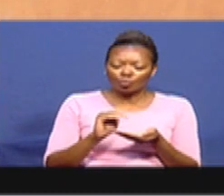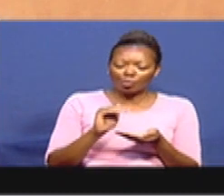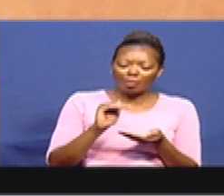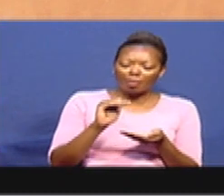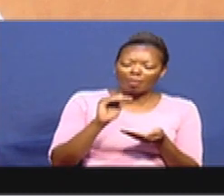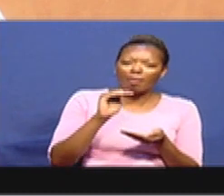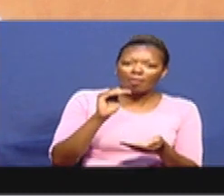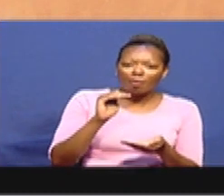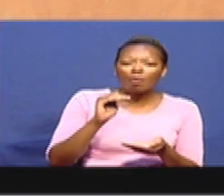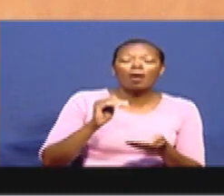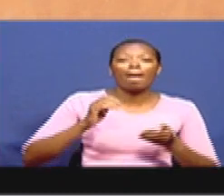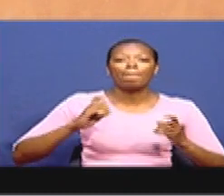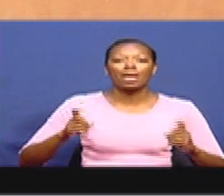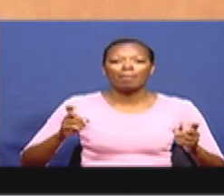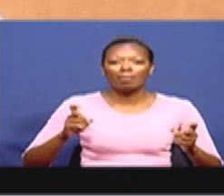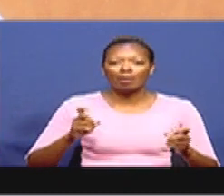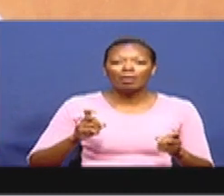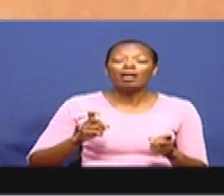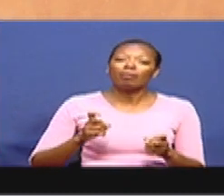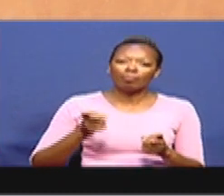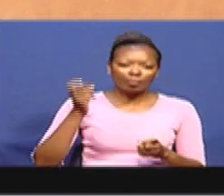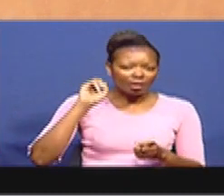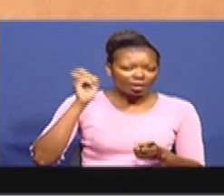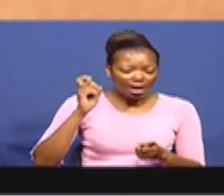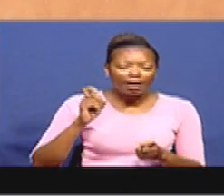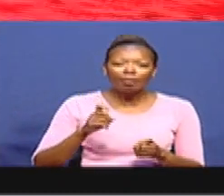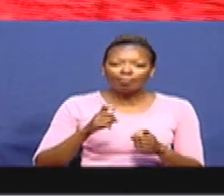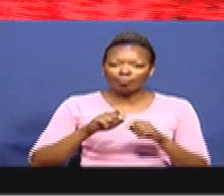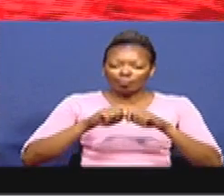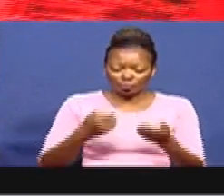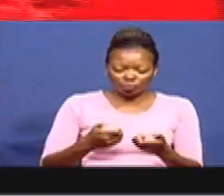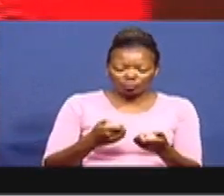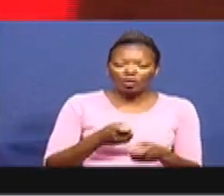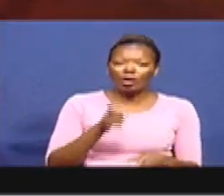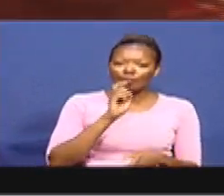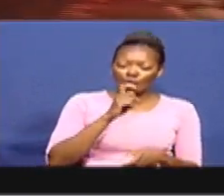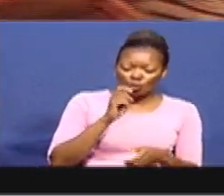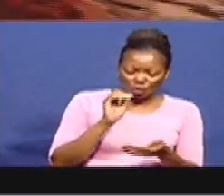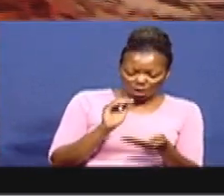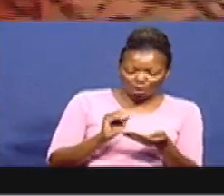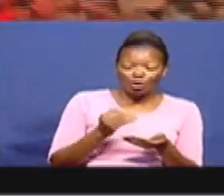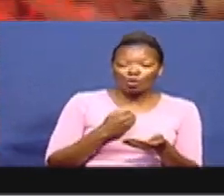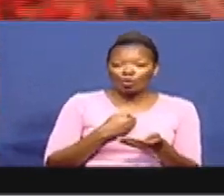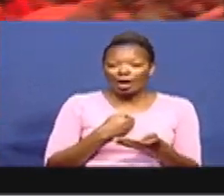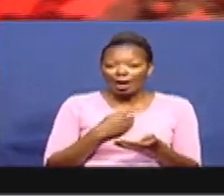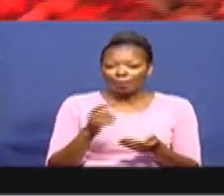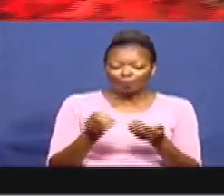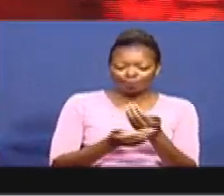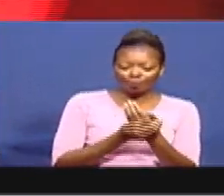Then tunapata hiyo mayai, ndio tunaangua. Tunapata vifaranga. Kuku hawa hufugwa katika mafungu